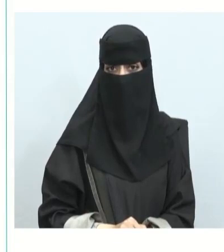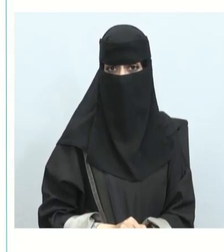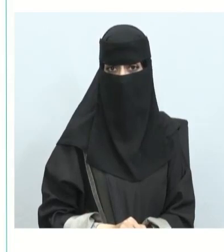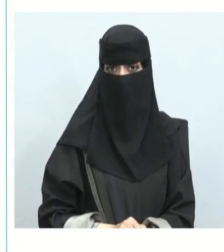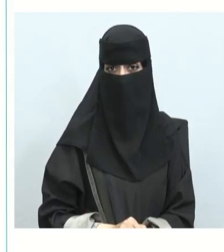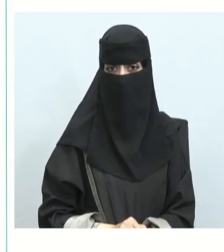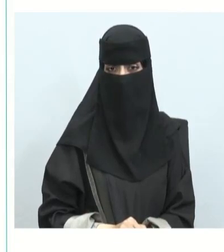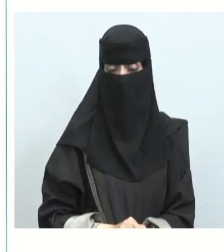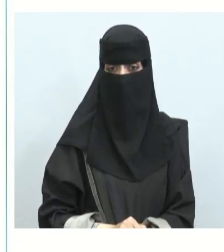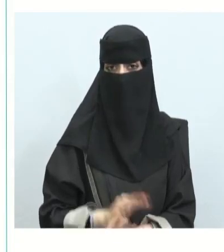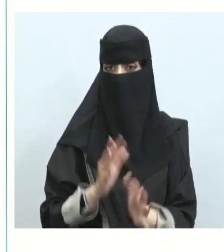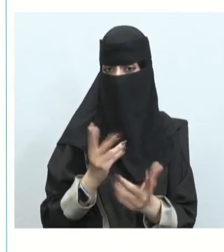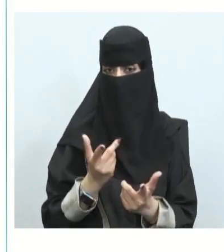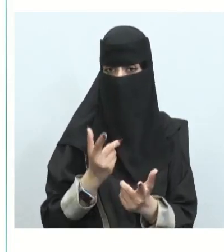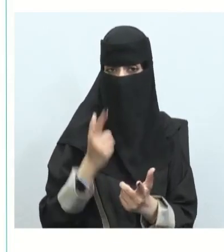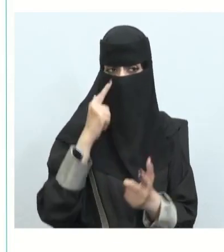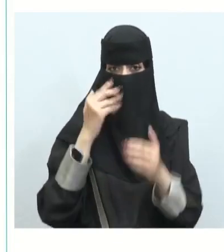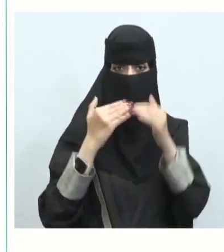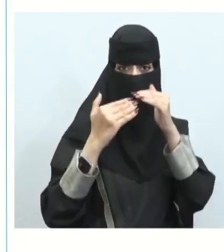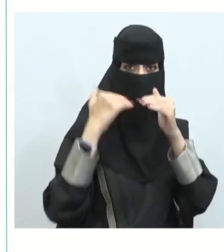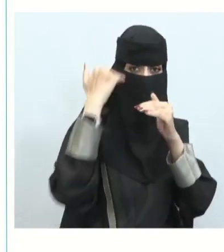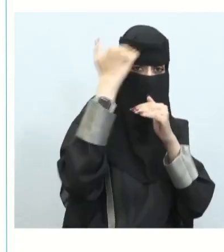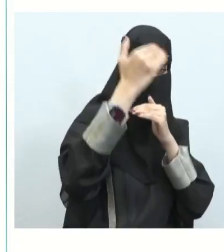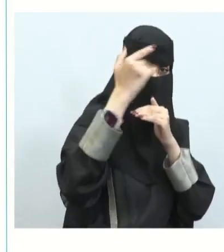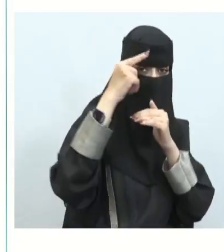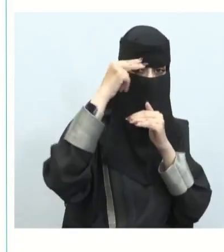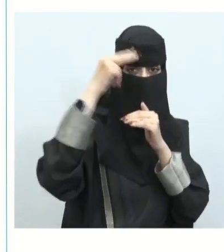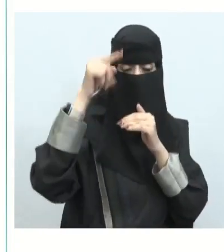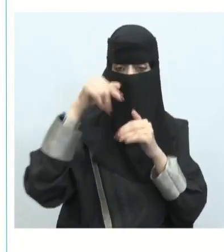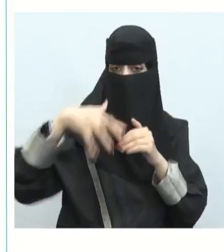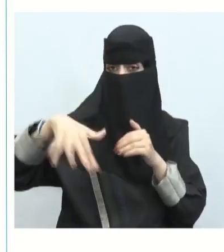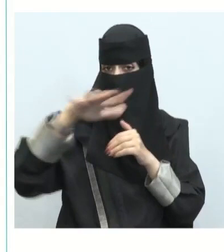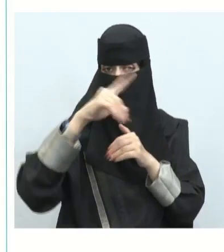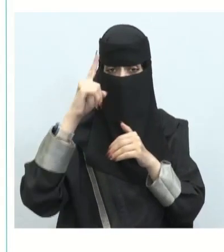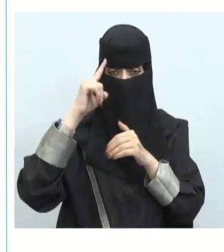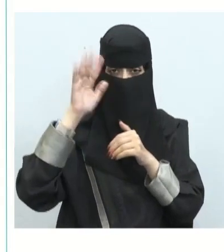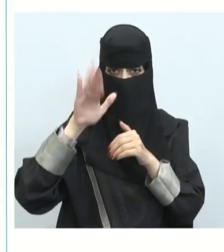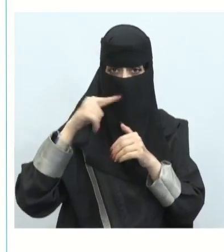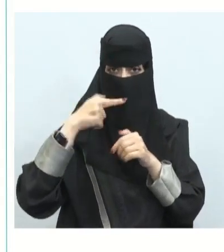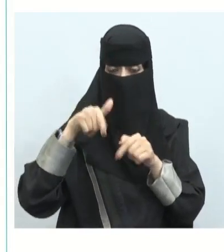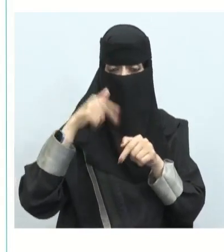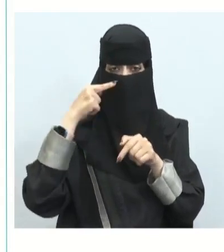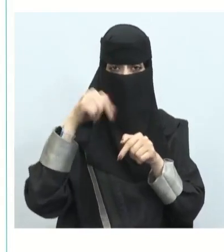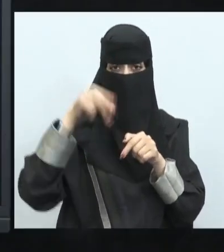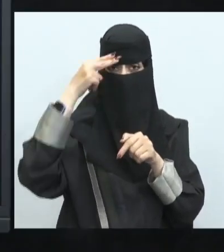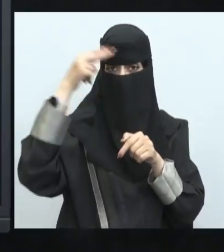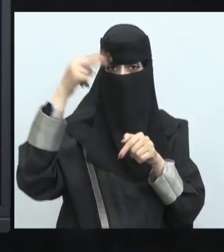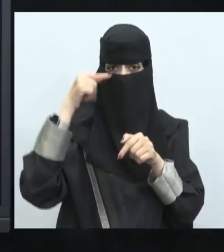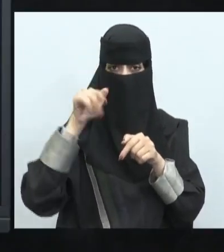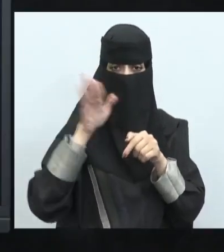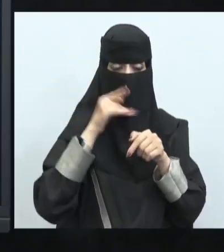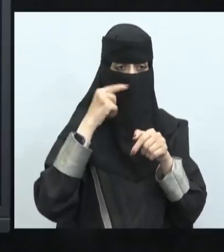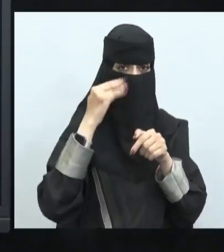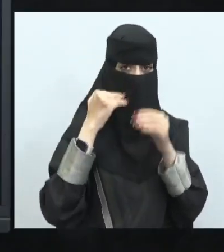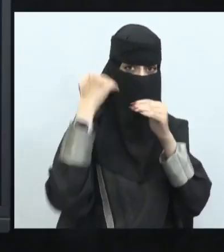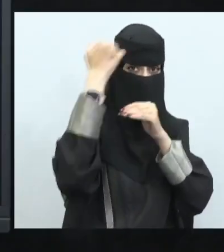التغيير ما هي رؤيه المملكه جميعكم تعلمون المملكه لديها رؤيه للوصول في 20 30